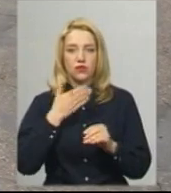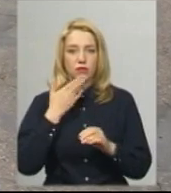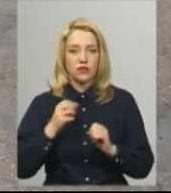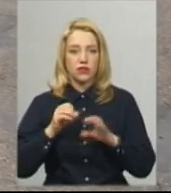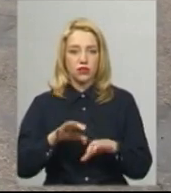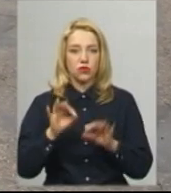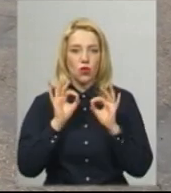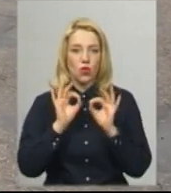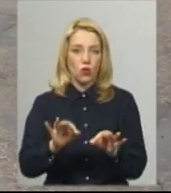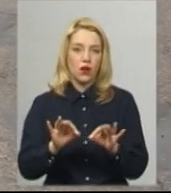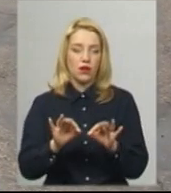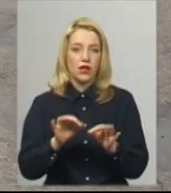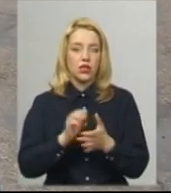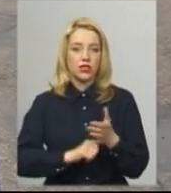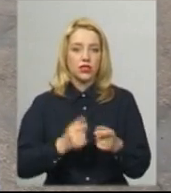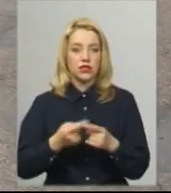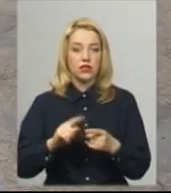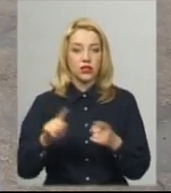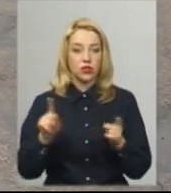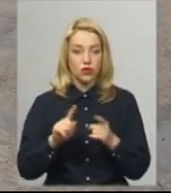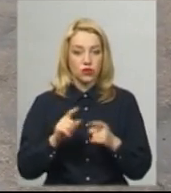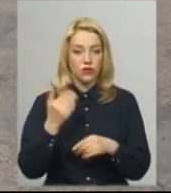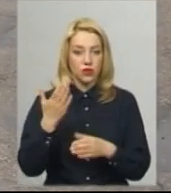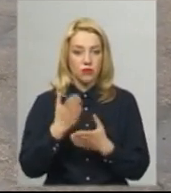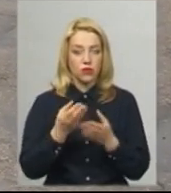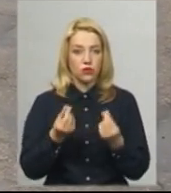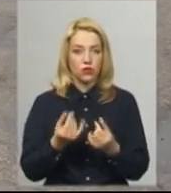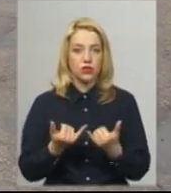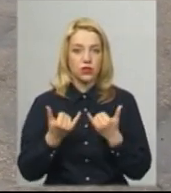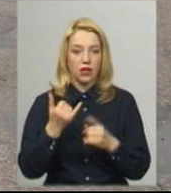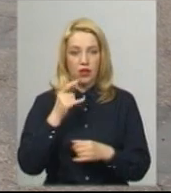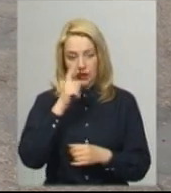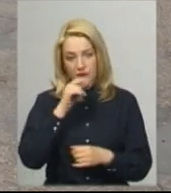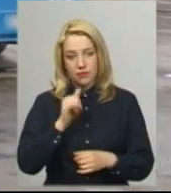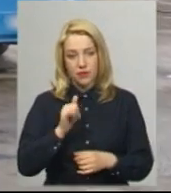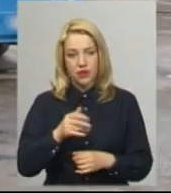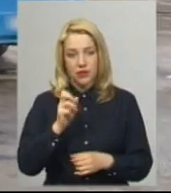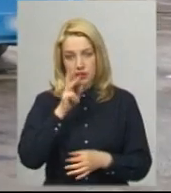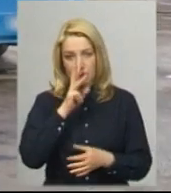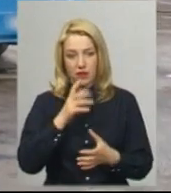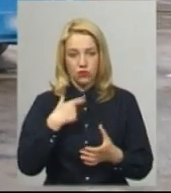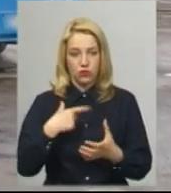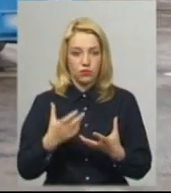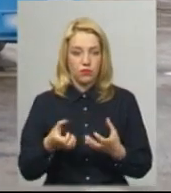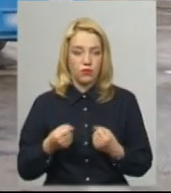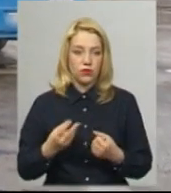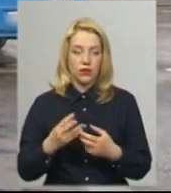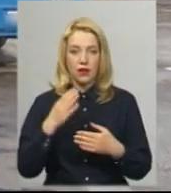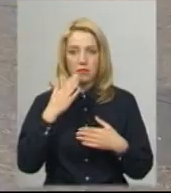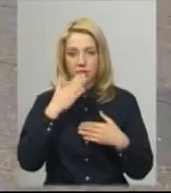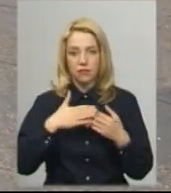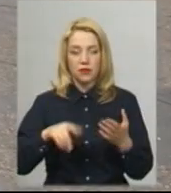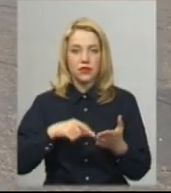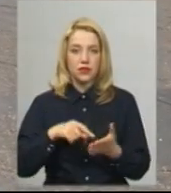ноль, через те, що вони тільки мають кошти на заправку і беруть собі зарплату. На приміських маршрутах